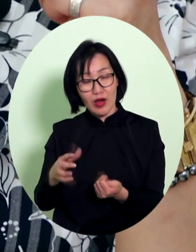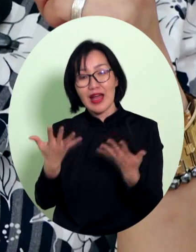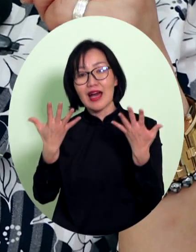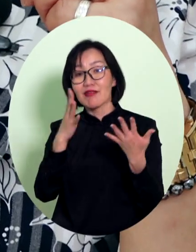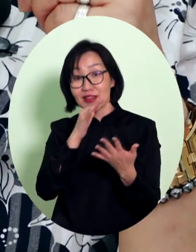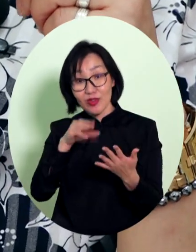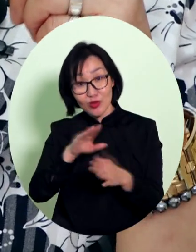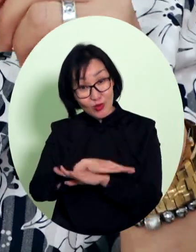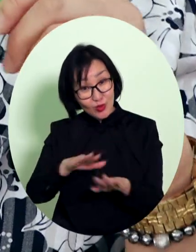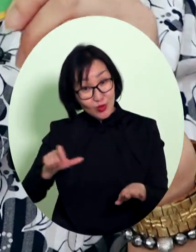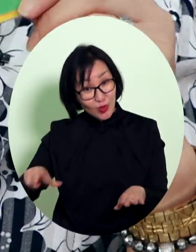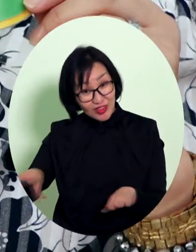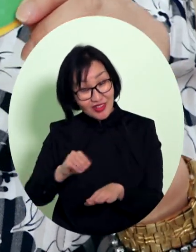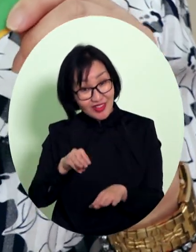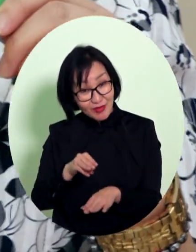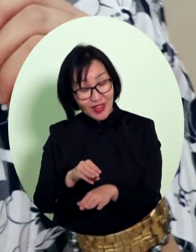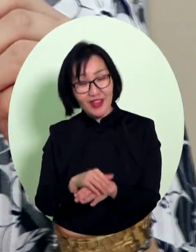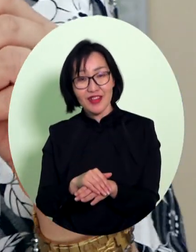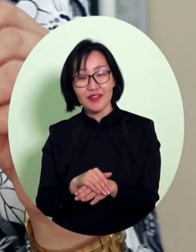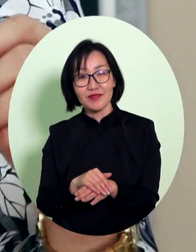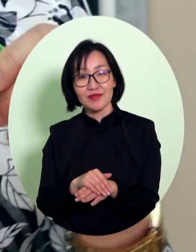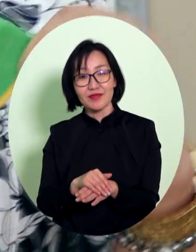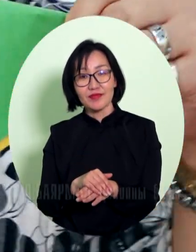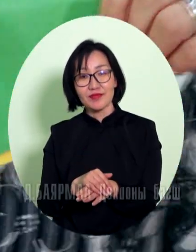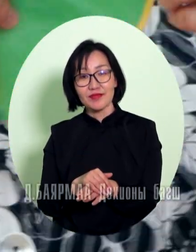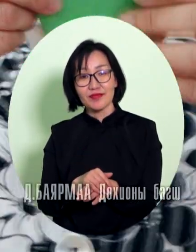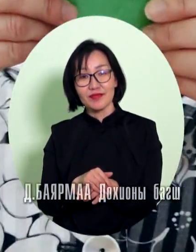11 настай сурагч. 25% нь 11 настай.